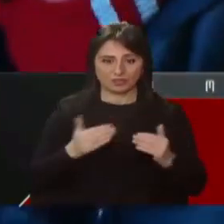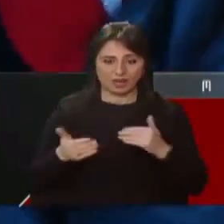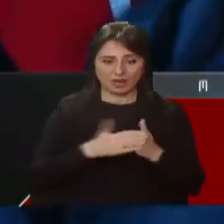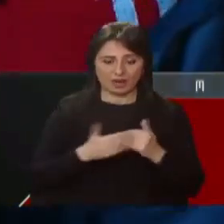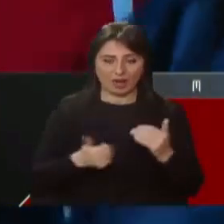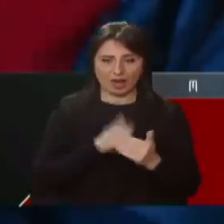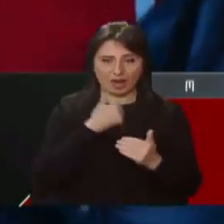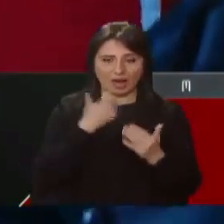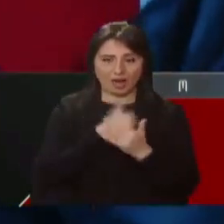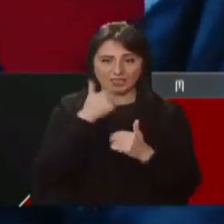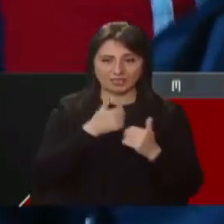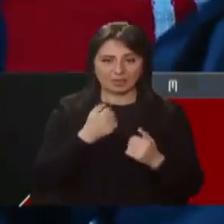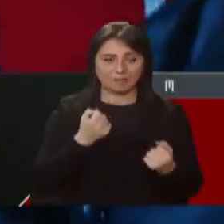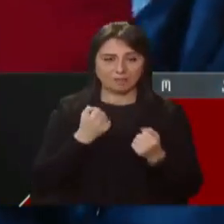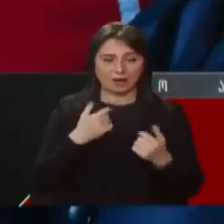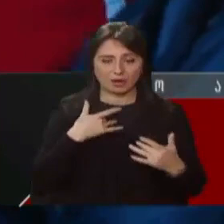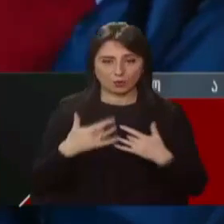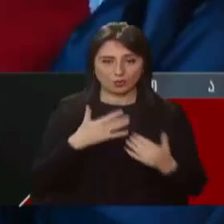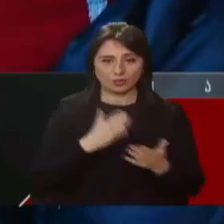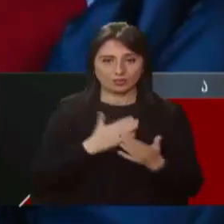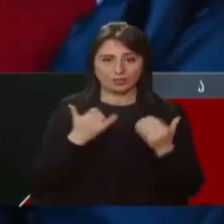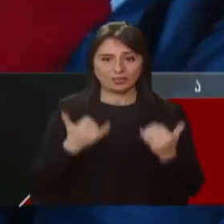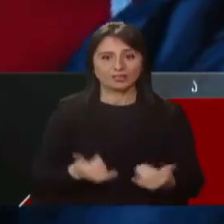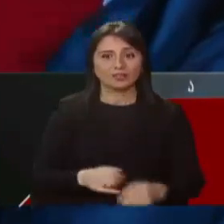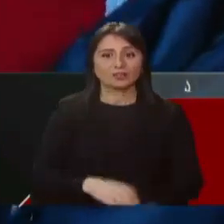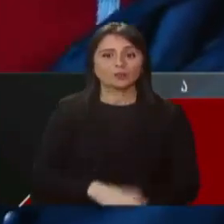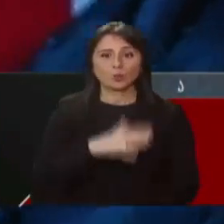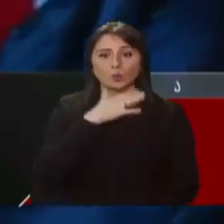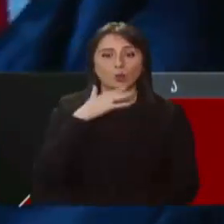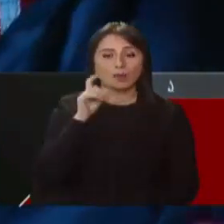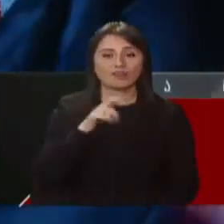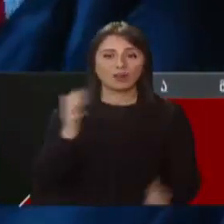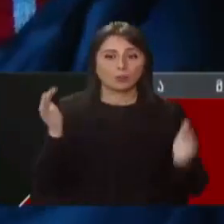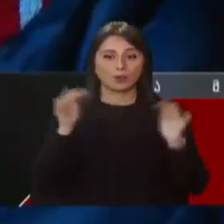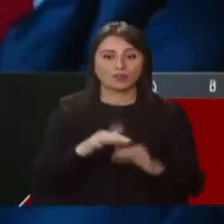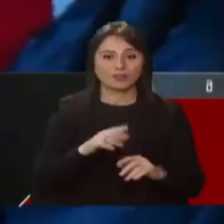წინასაახალწლოდ. ძალიან მაგარი კონცერტია დღეს. უამრავი ხალხი